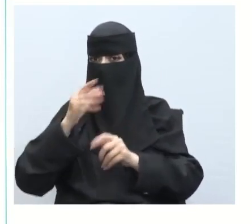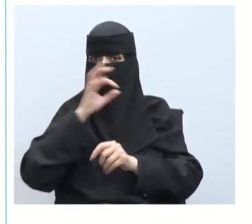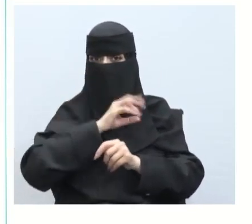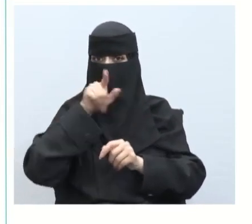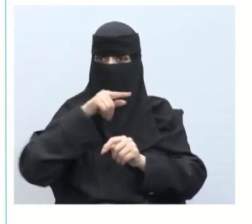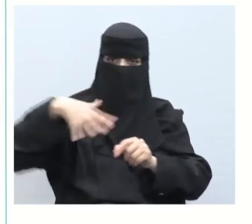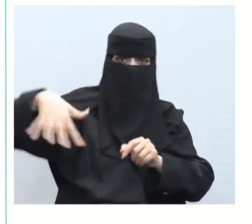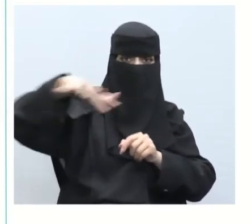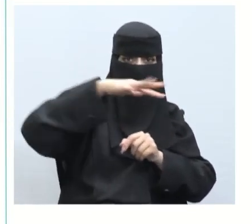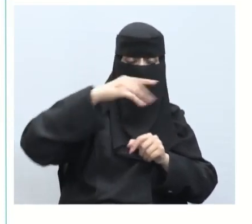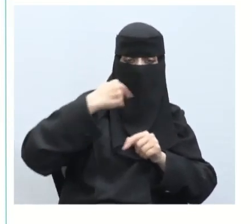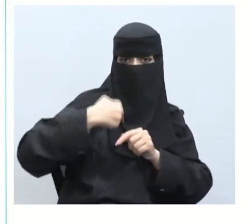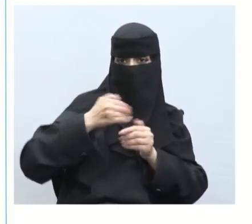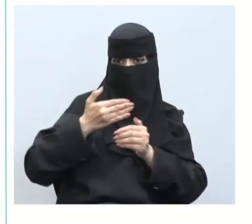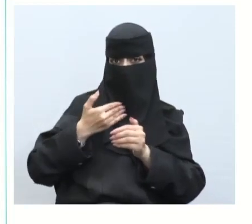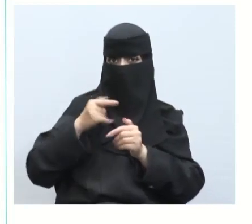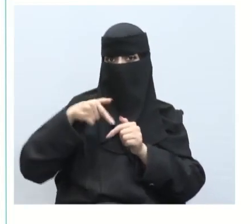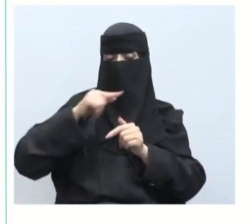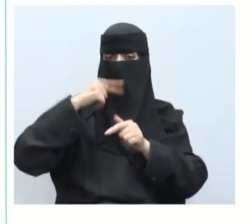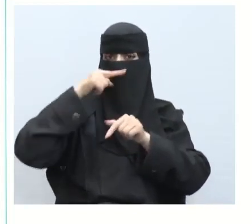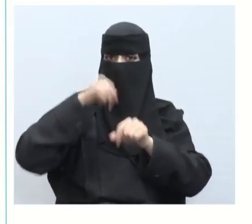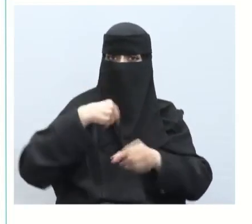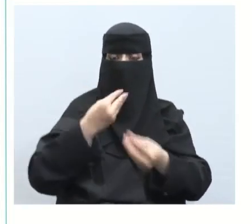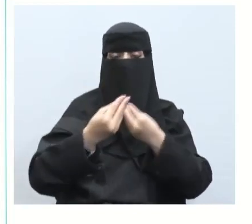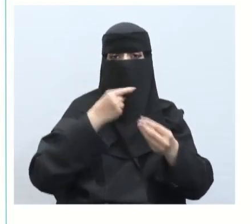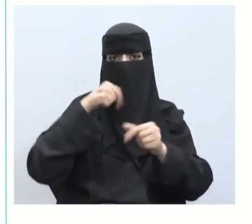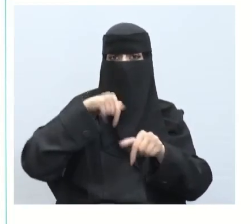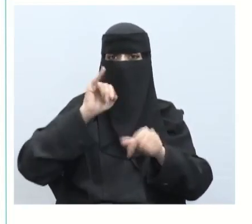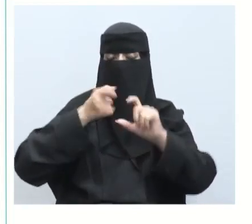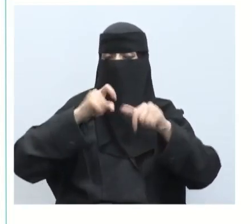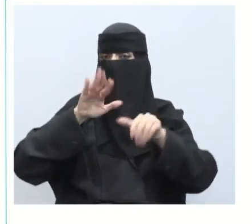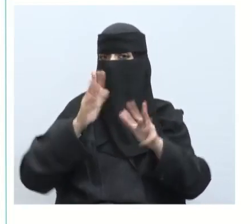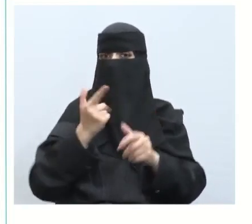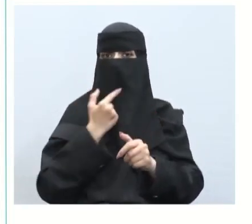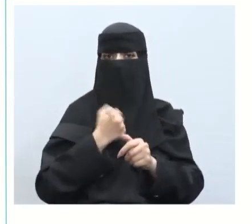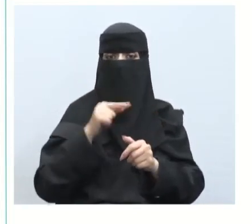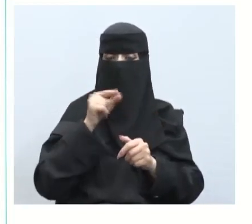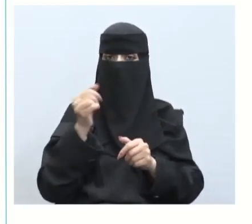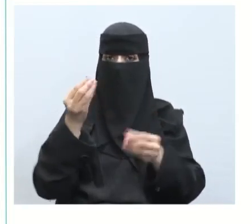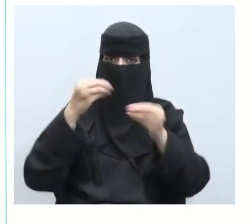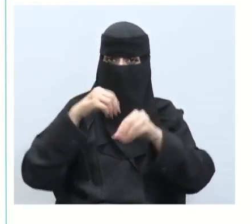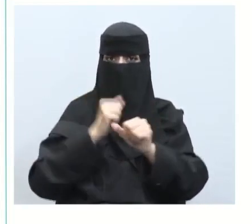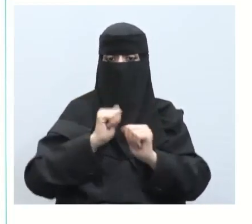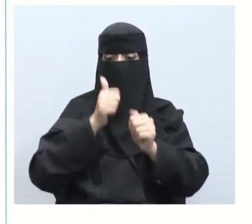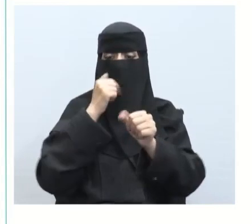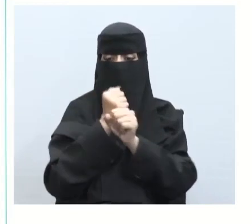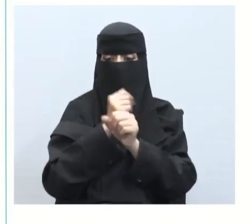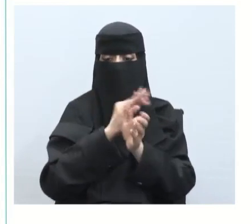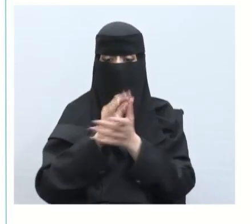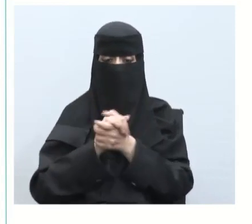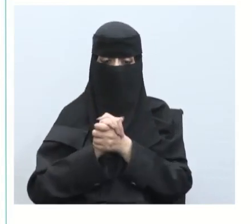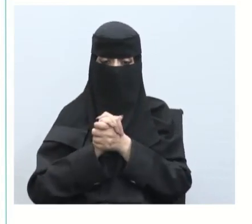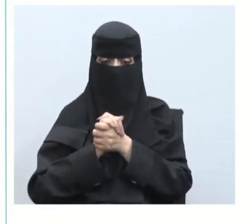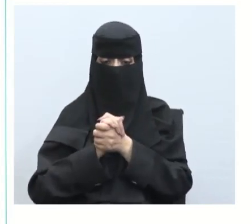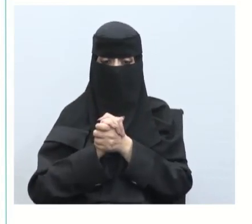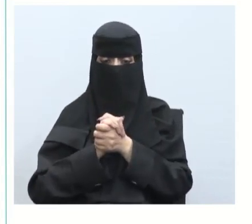سيكون هنالك عدم فاعليه للاداره لابد ان نقدم مصلحه المنظمه مصلحه الموظفين بالتاكيد حينما يكون هنالك